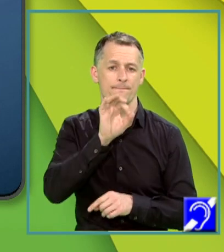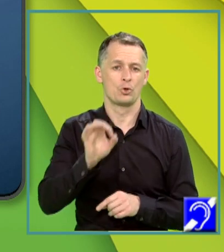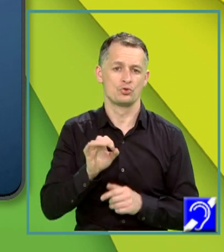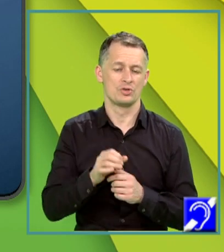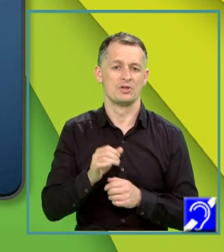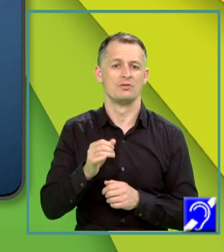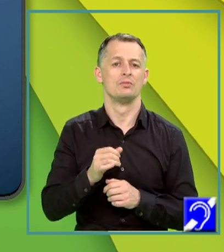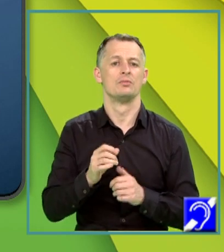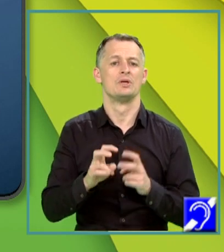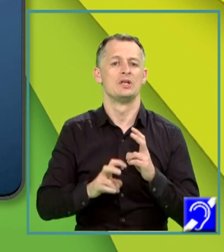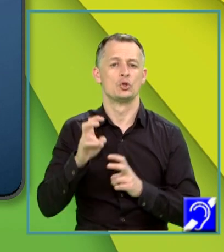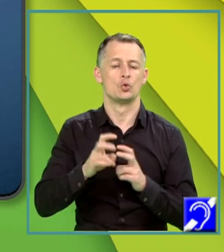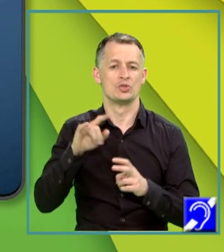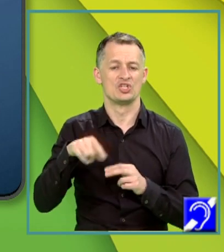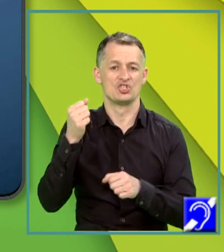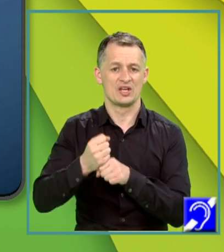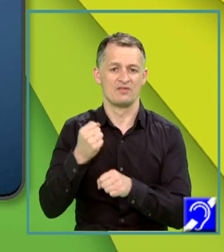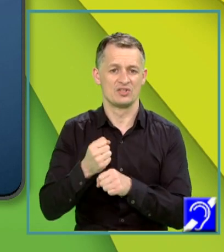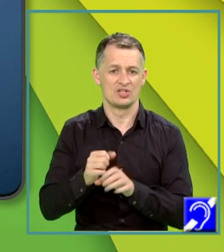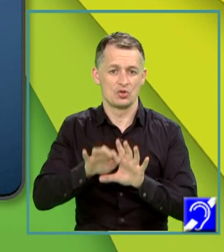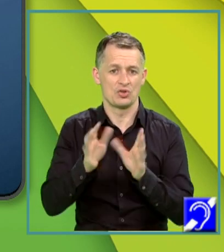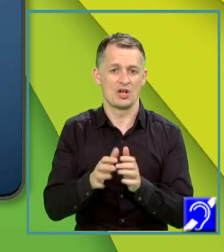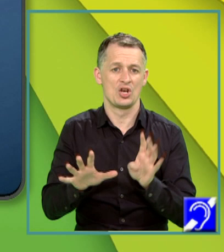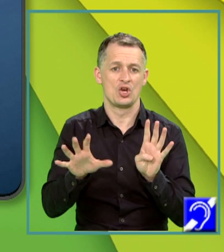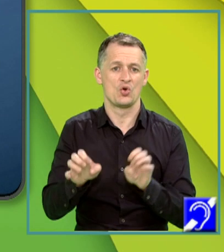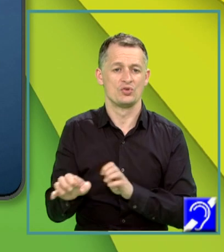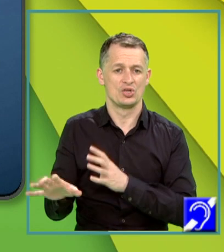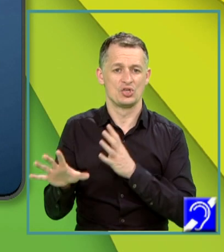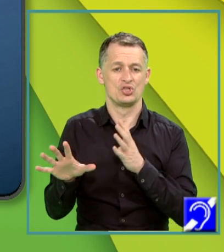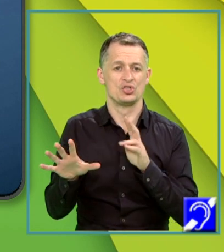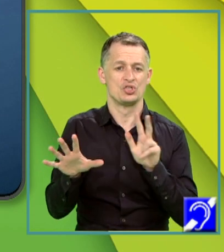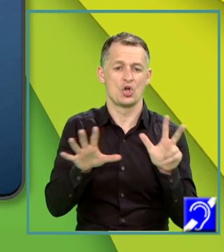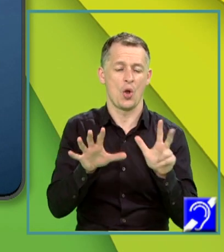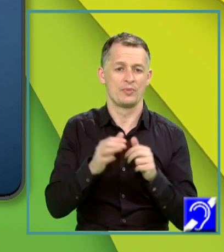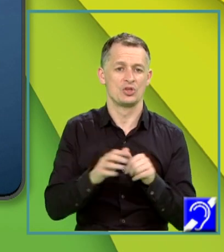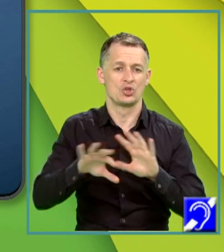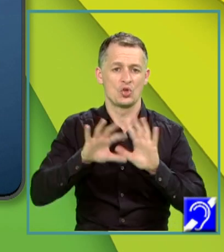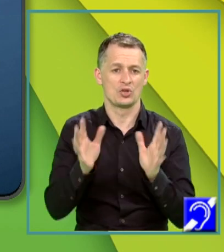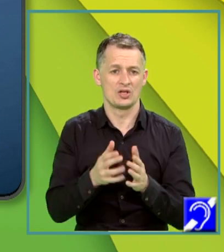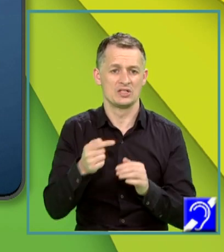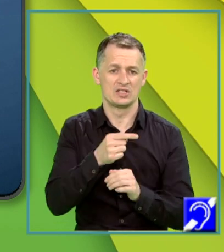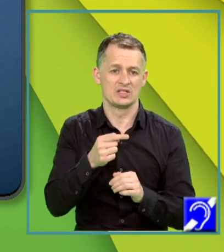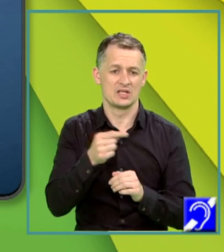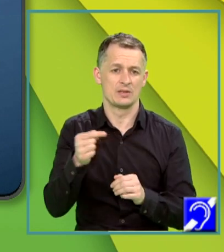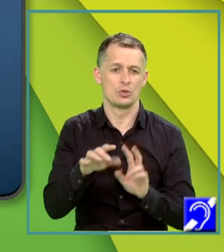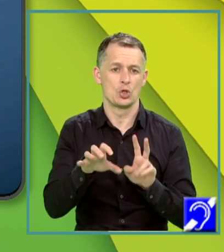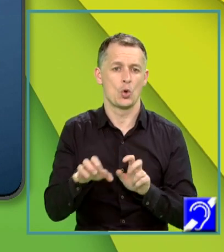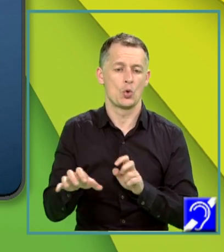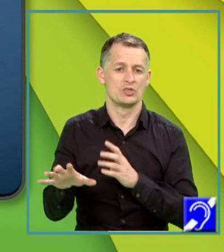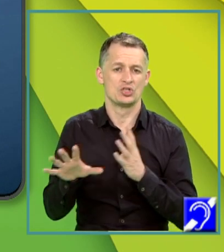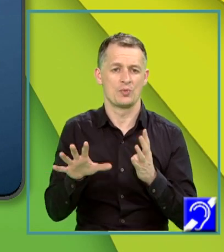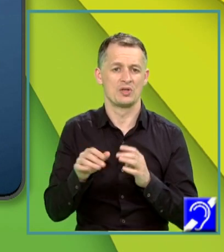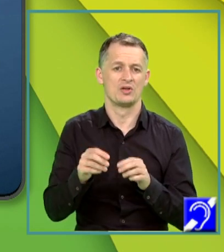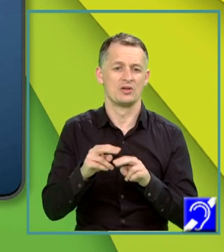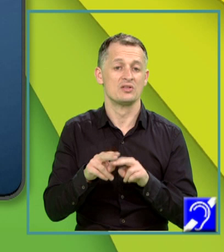73 servicii și ne de 98 iar din totalul Salut de sută la sută scădem 98 și rezultatul va fi de